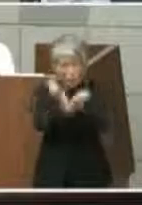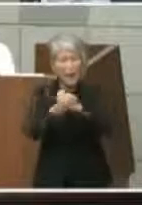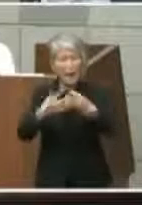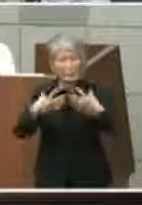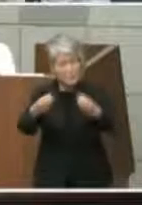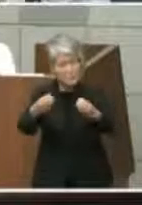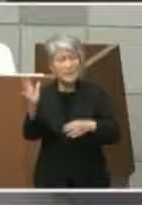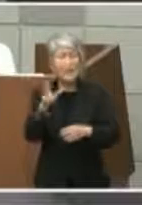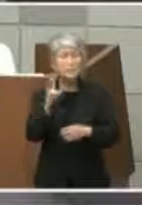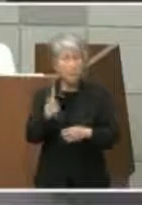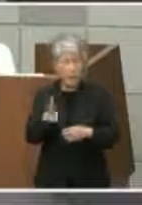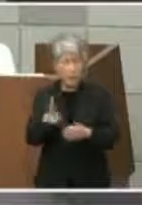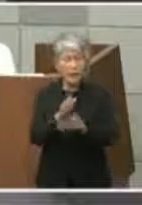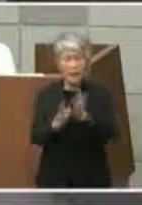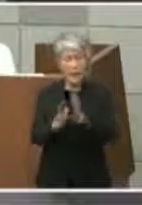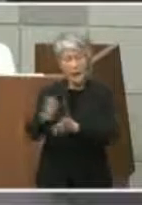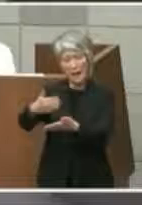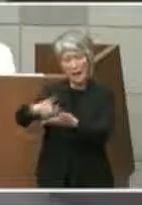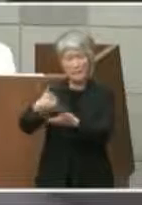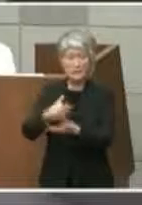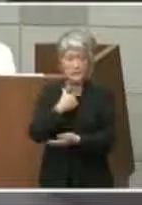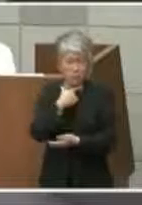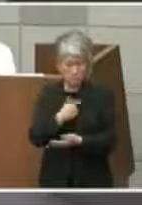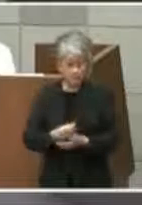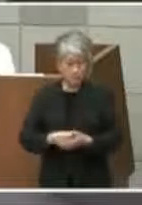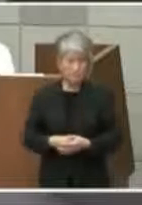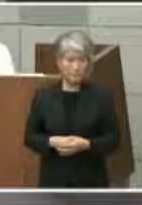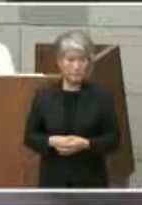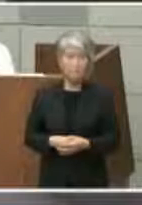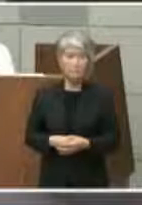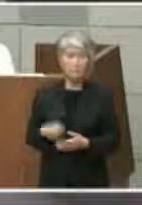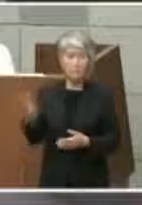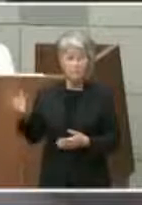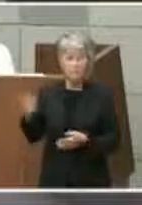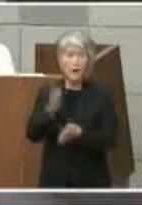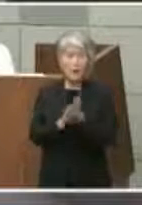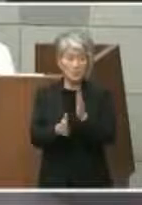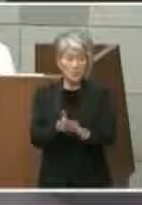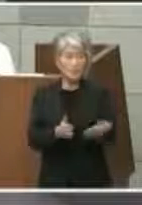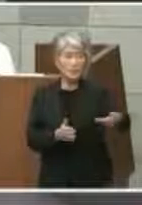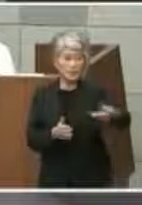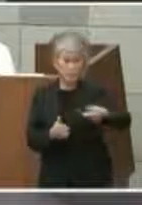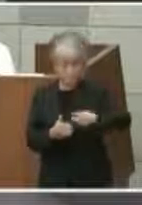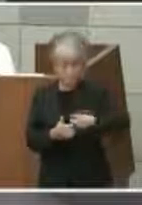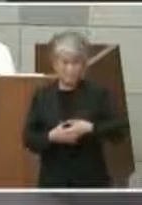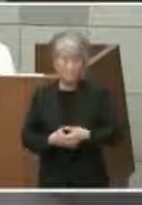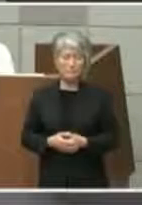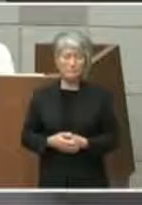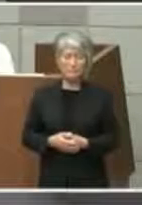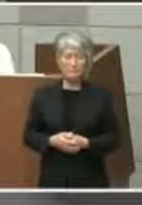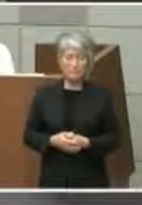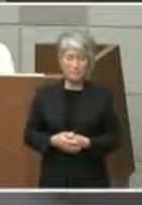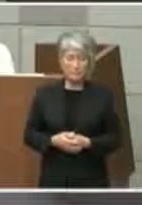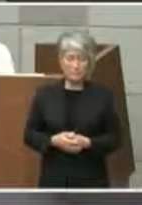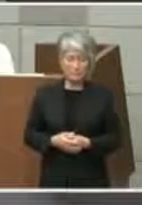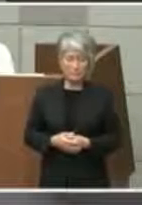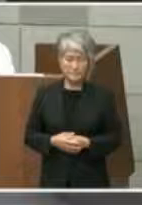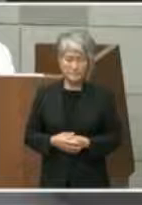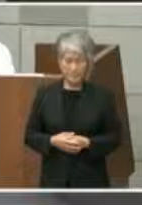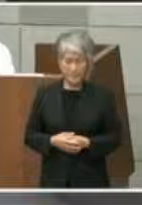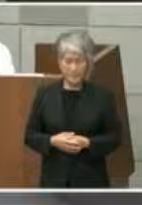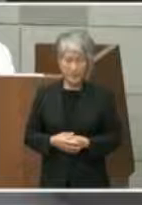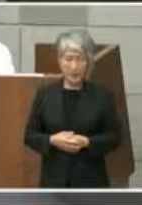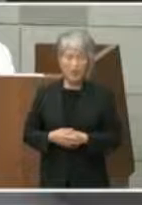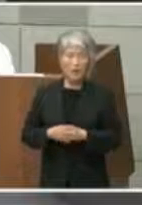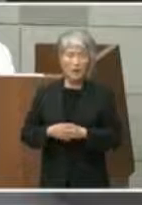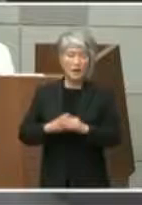長。 はい、まあ、改めてのご質問でありますが、まあ、そこはあの率直にあのやっぱりあの国